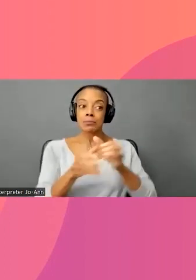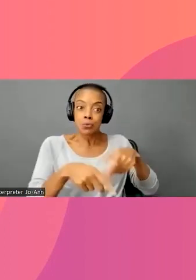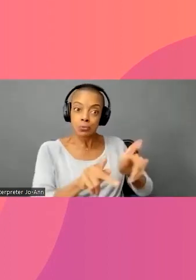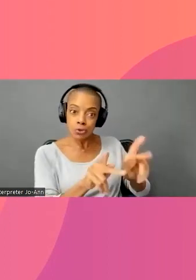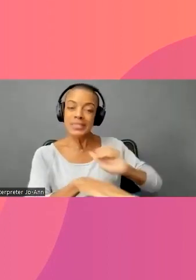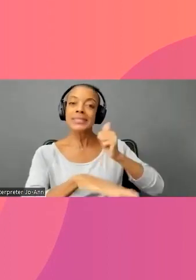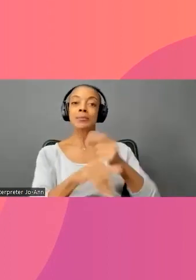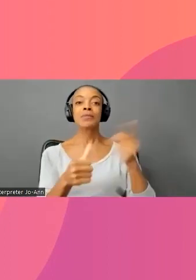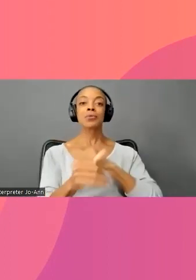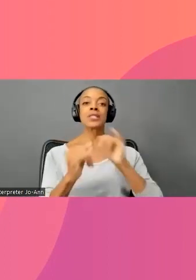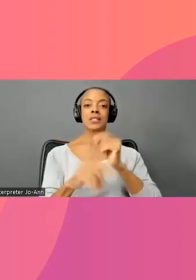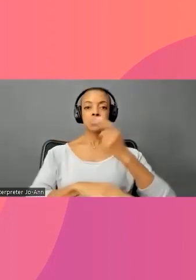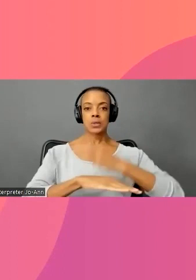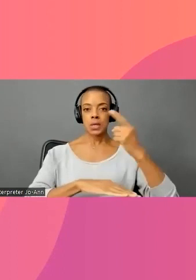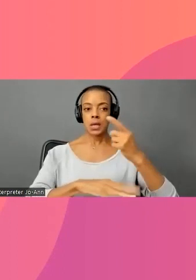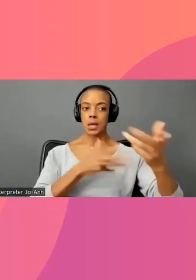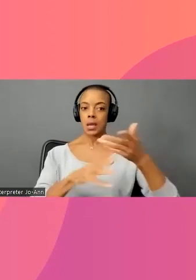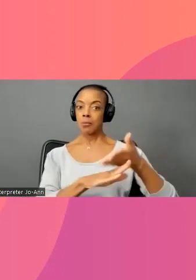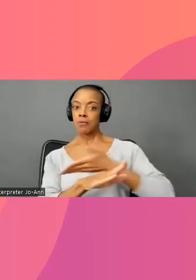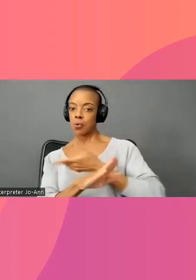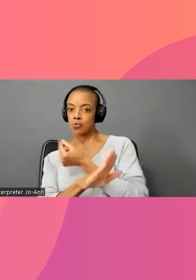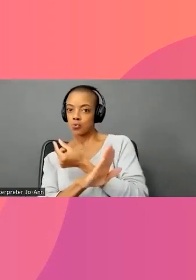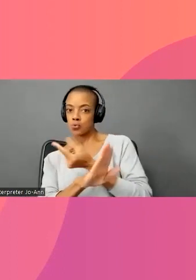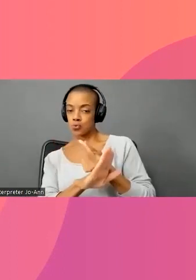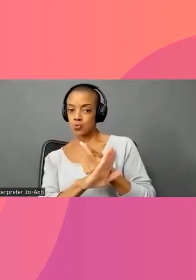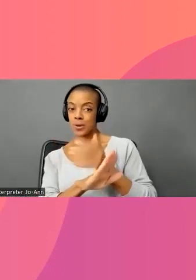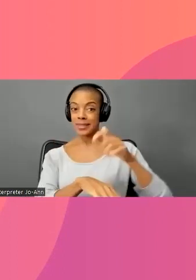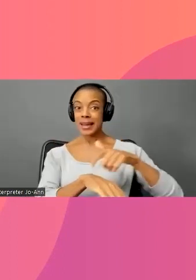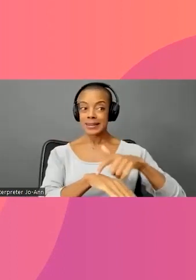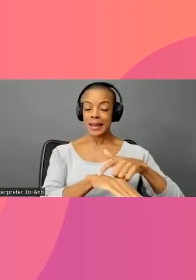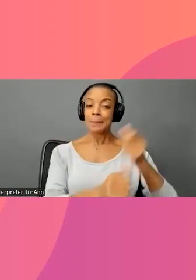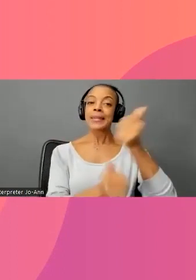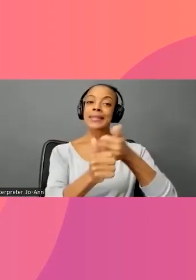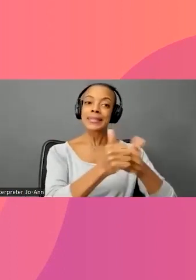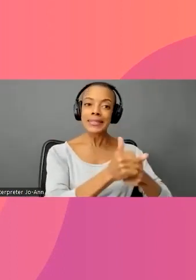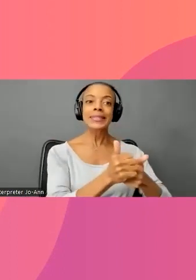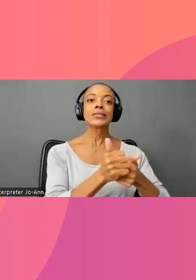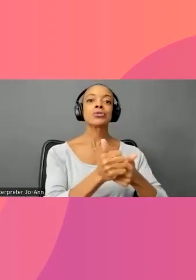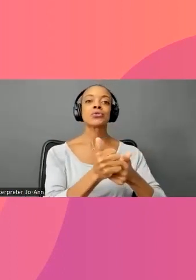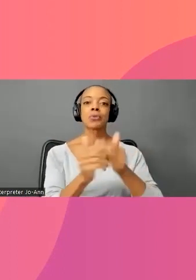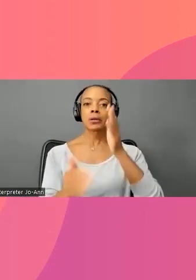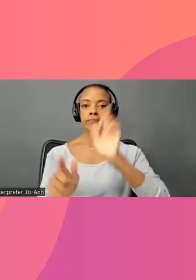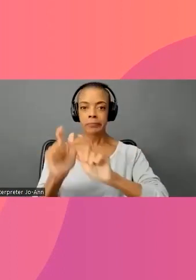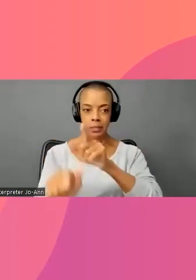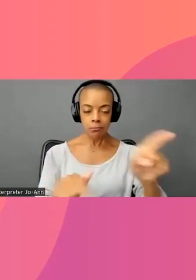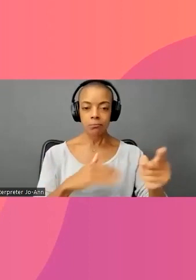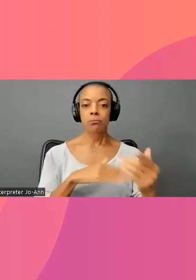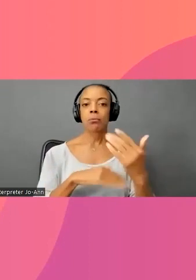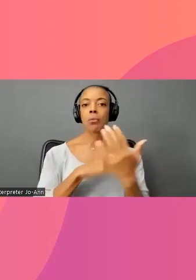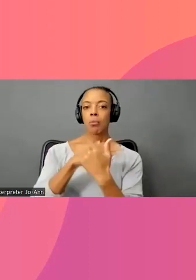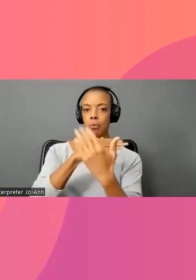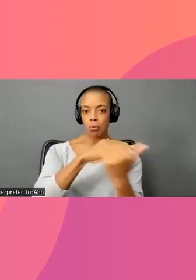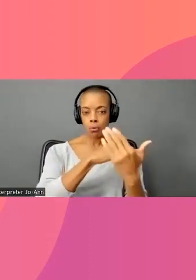moi dans l'optique des entrevues, d'avoir les rendez-vous pour les entrevues. Pendant cette période, chaque participante a